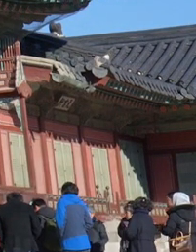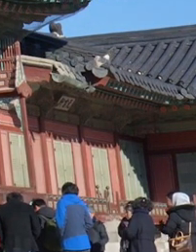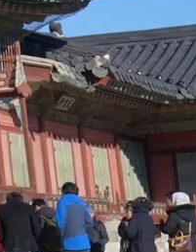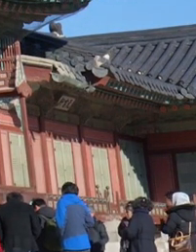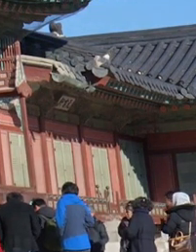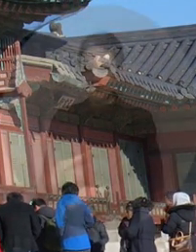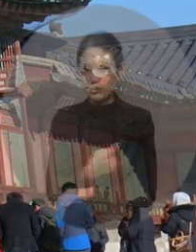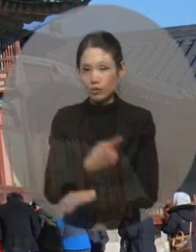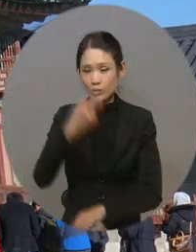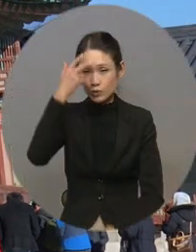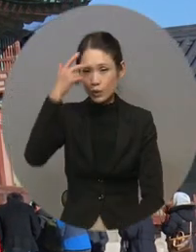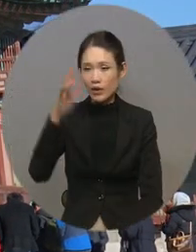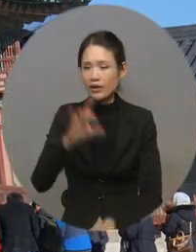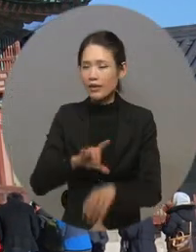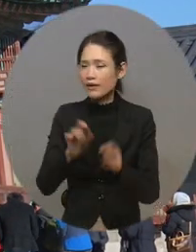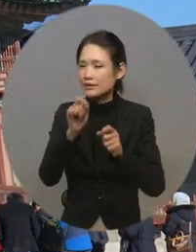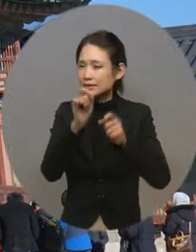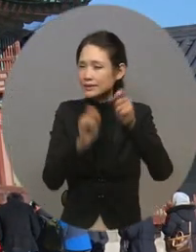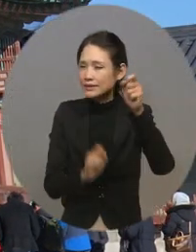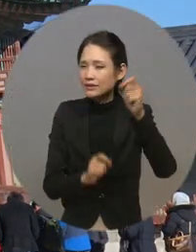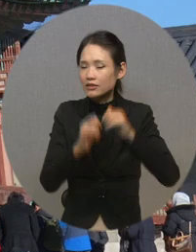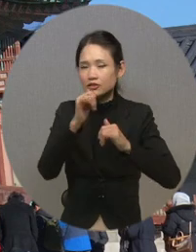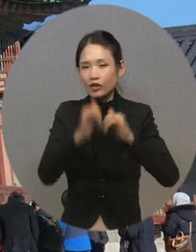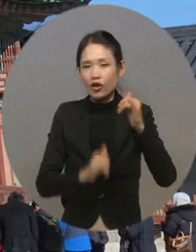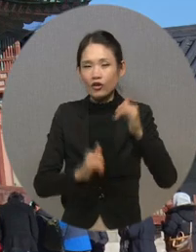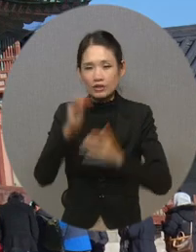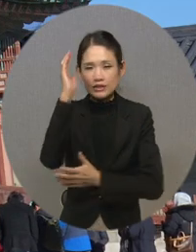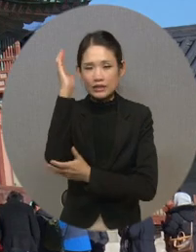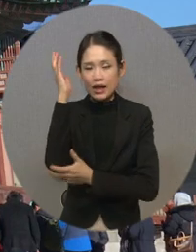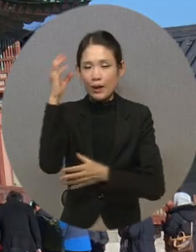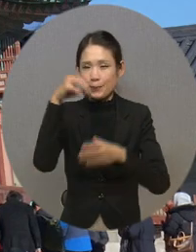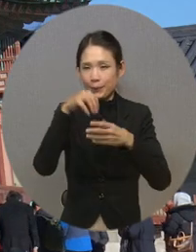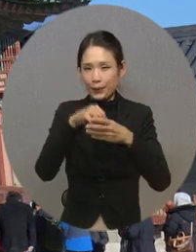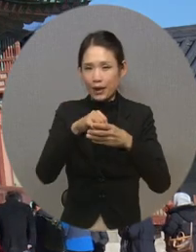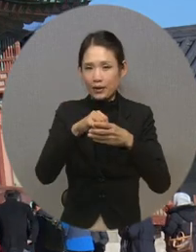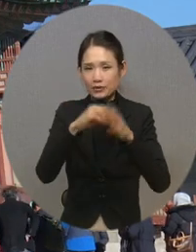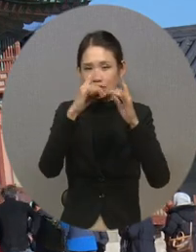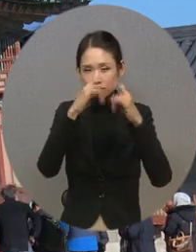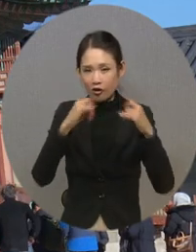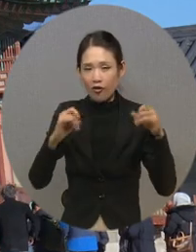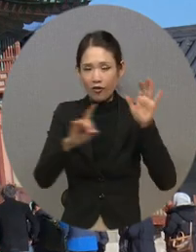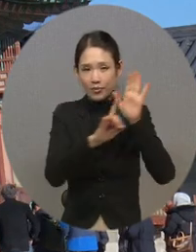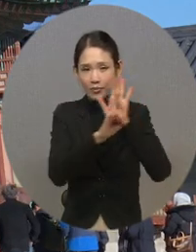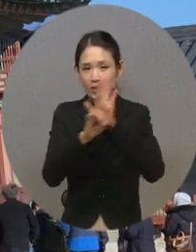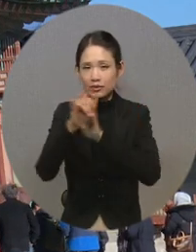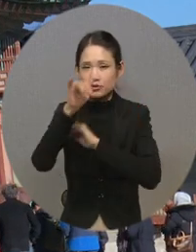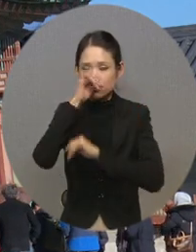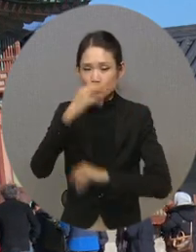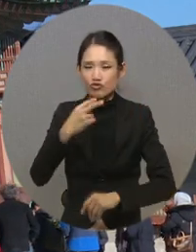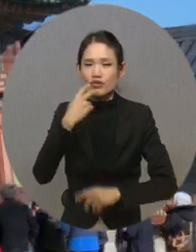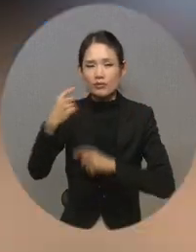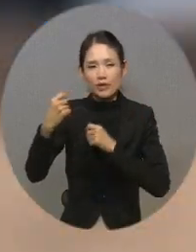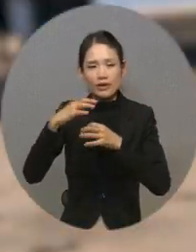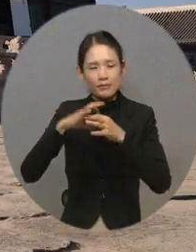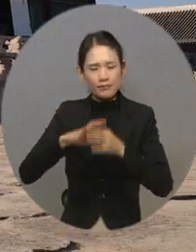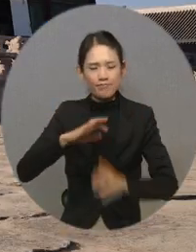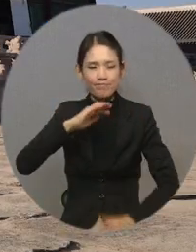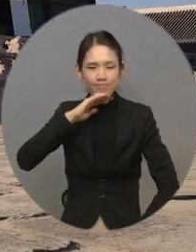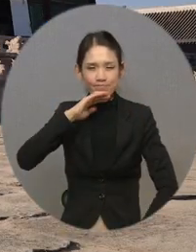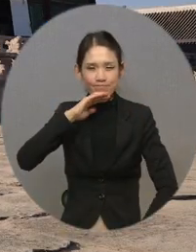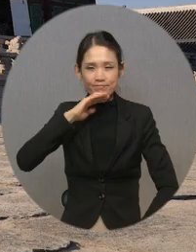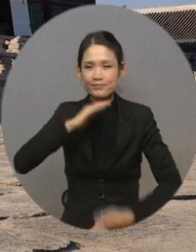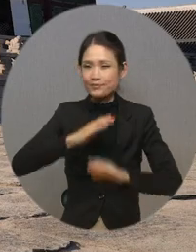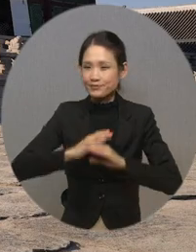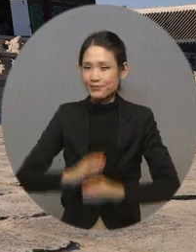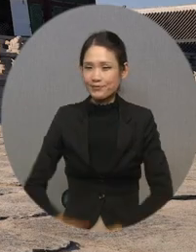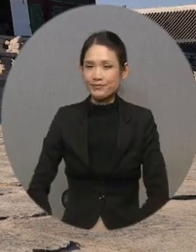이외에도 조선의 긴 역사와 이야기를 담은 많은 전각들이 사람들의 숨결이 닿기를 기다리고 있습니다.